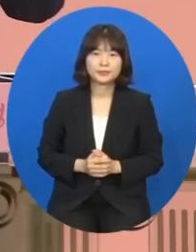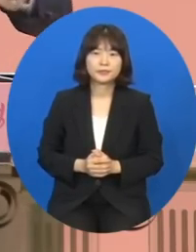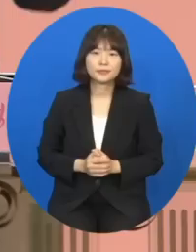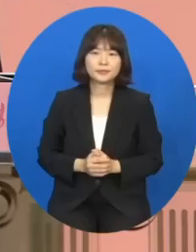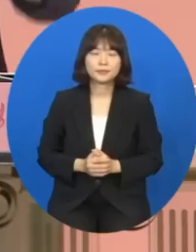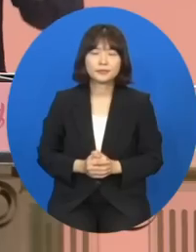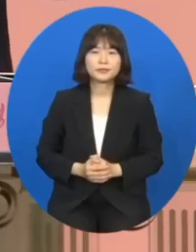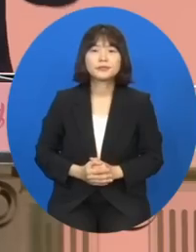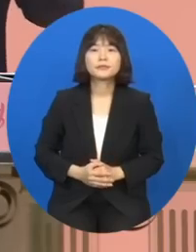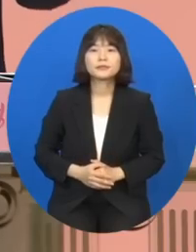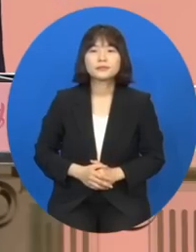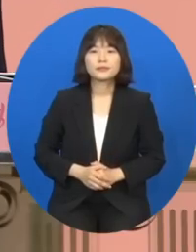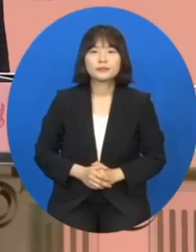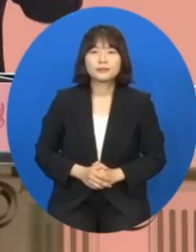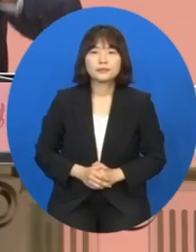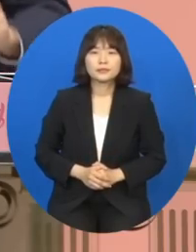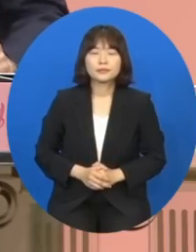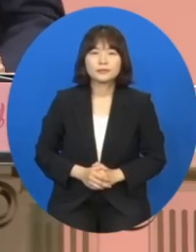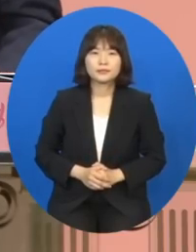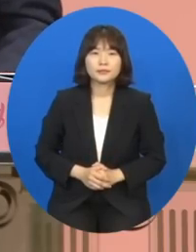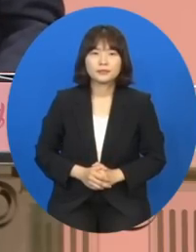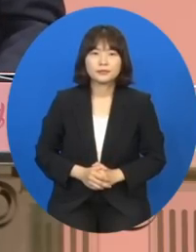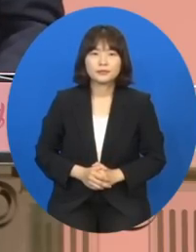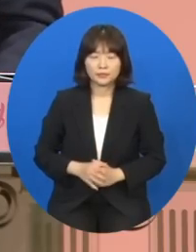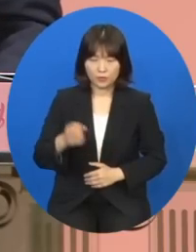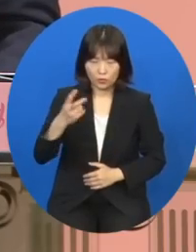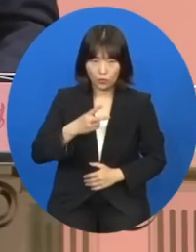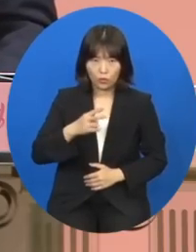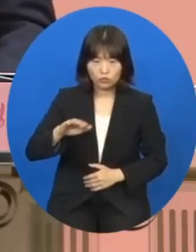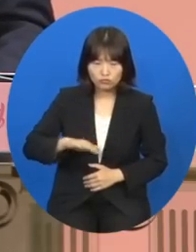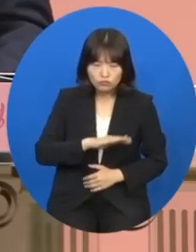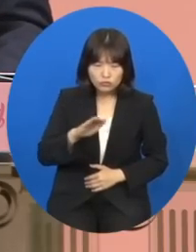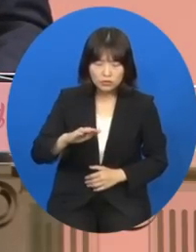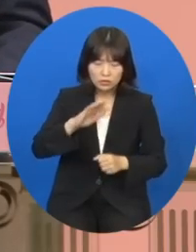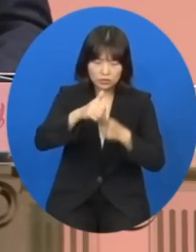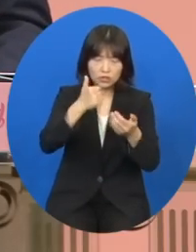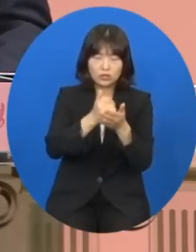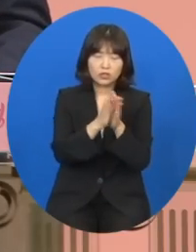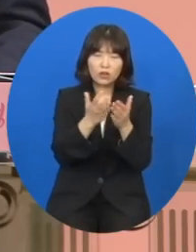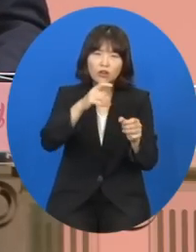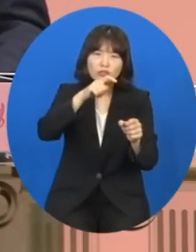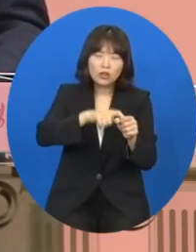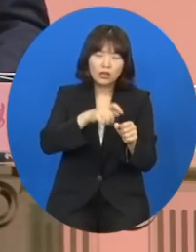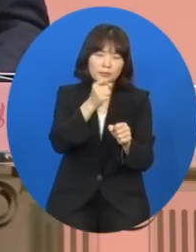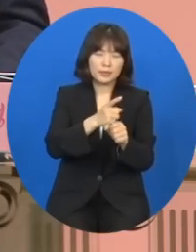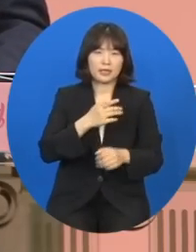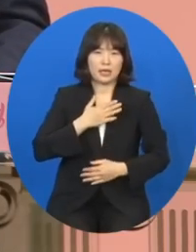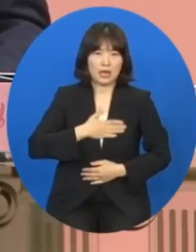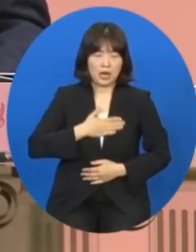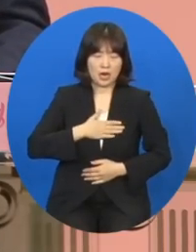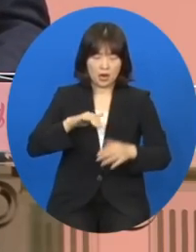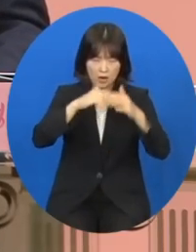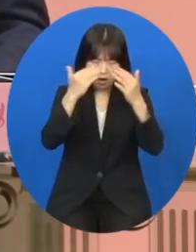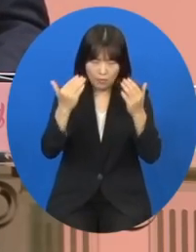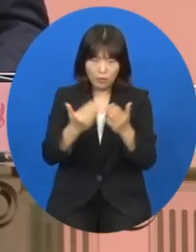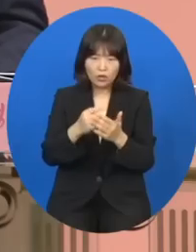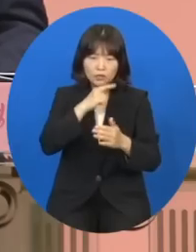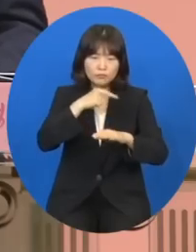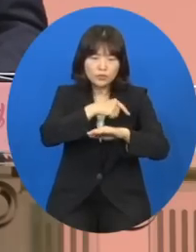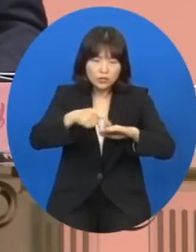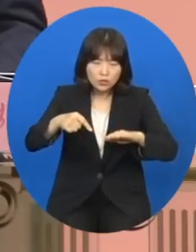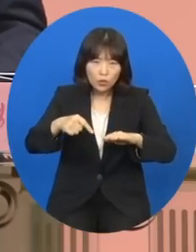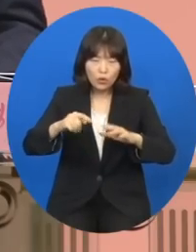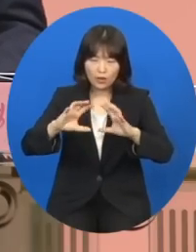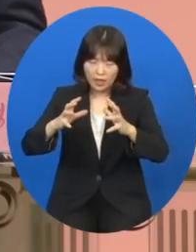lv.2 i oh pool nation 그리고 우리는 성경적으로 이미 압니다 모든 민족과 족속과 나라에서